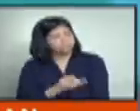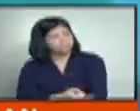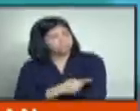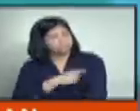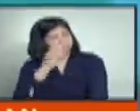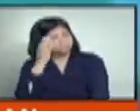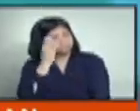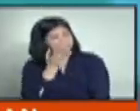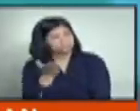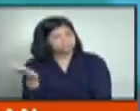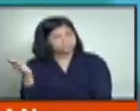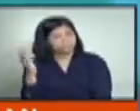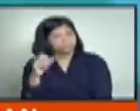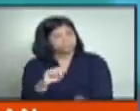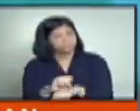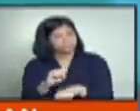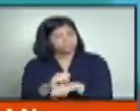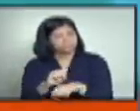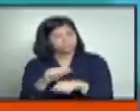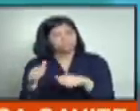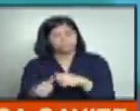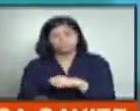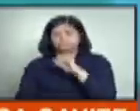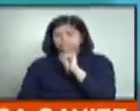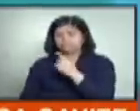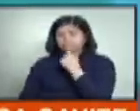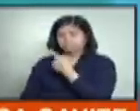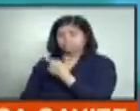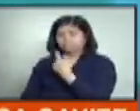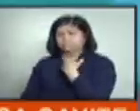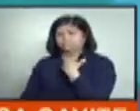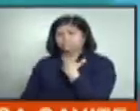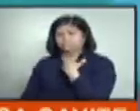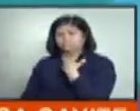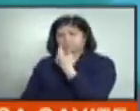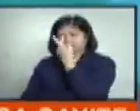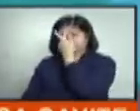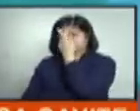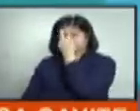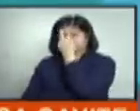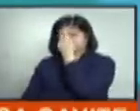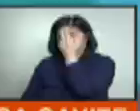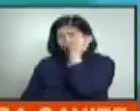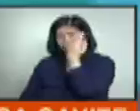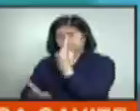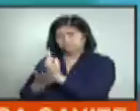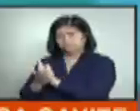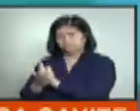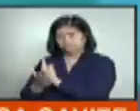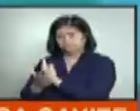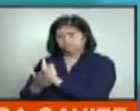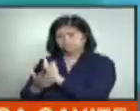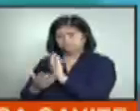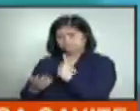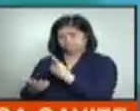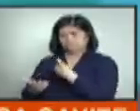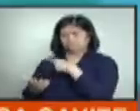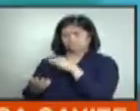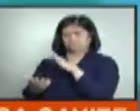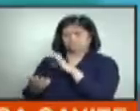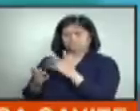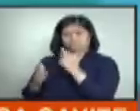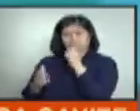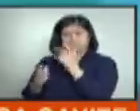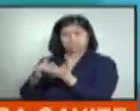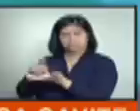pala ito nalaman ng mga kasama niya. Yan silang doubt ko dyan, sir. Nagduda ako talaga last week na ko. Lagyan sa kapon yung PIC ko. Sabi ko, baka